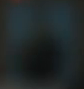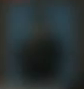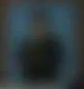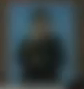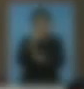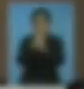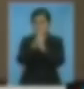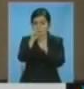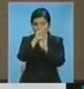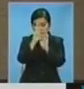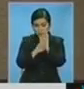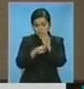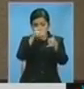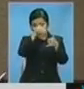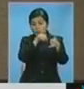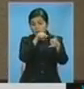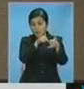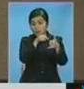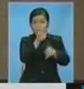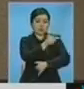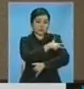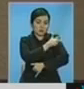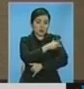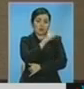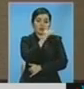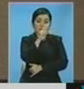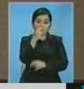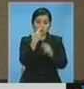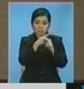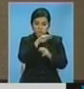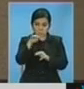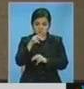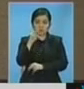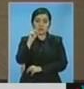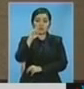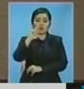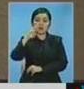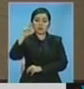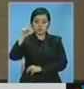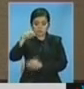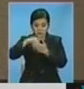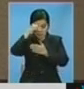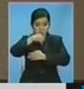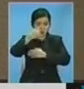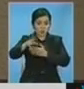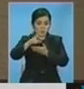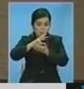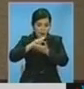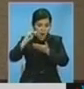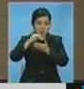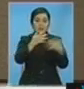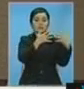สมบัติของดร.นลินีนะคะท่านเป็นดร.ที่จบจากมหาวิทยาลัยฮาร์วาร์ดค่ะ